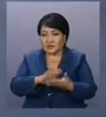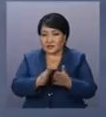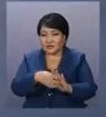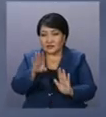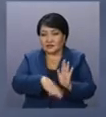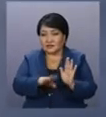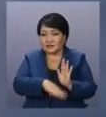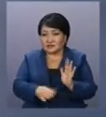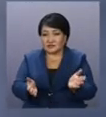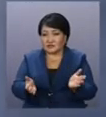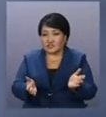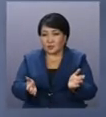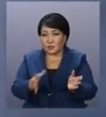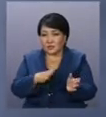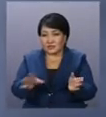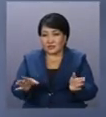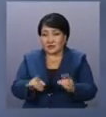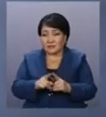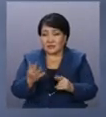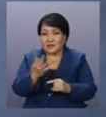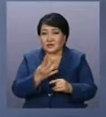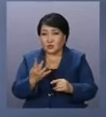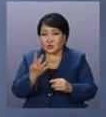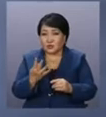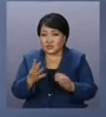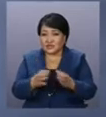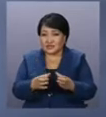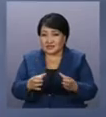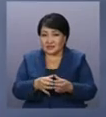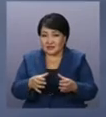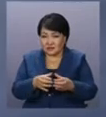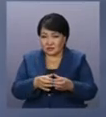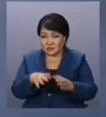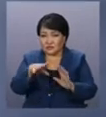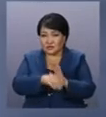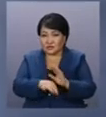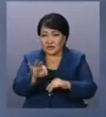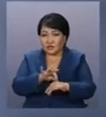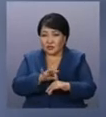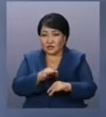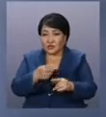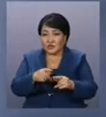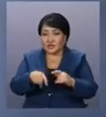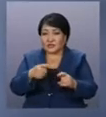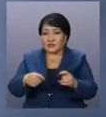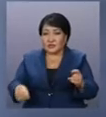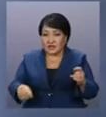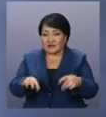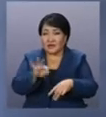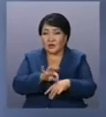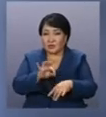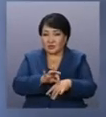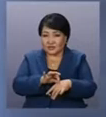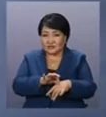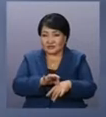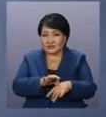санаттағыларға айтып кетейін, төртінші санаттағы аурулар дегенім, жаңағы созылмалы аурудың асқынуын жатқызамыз.